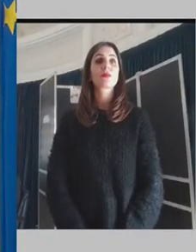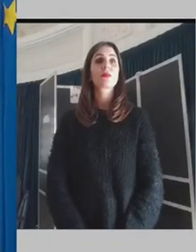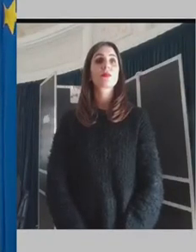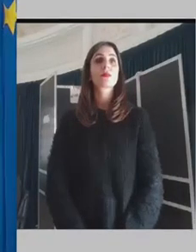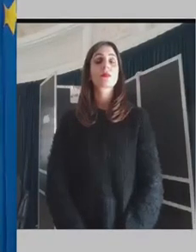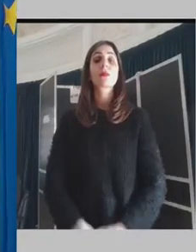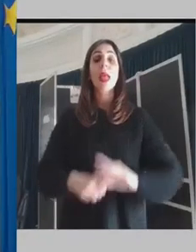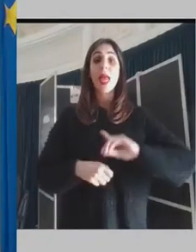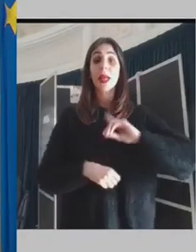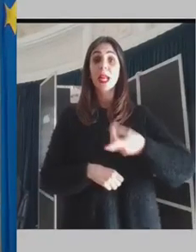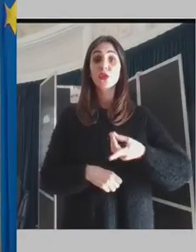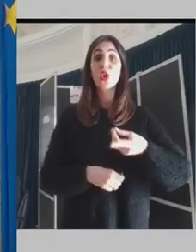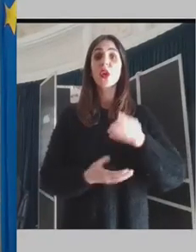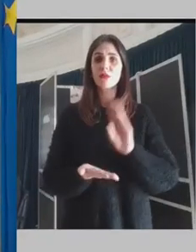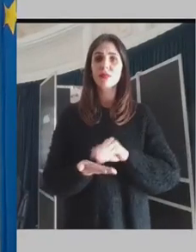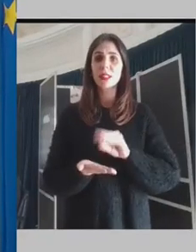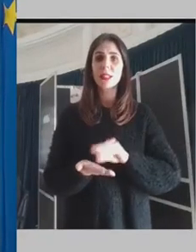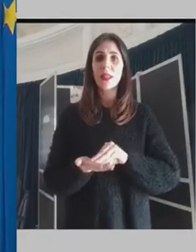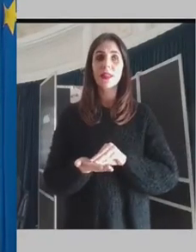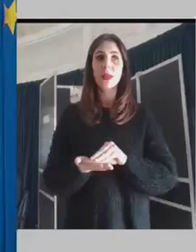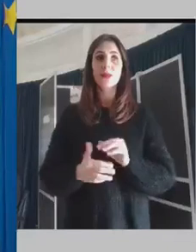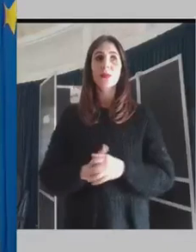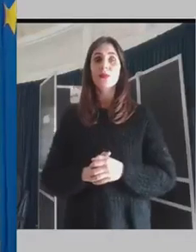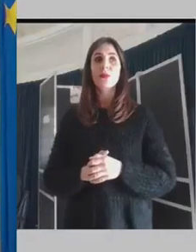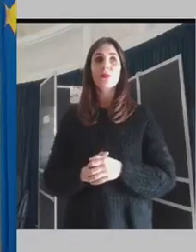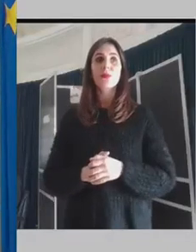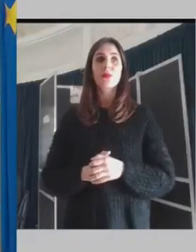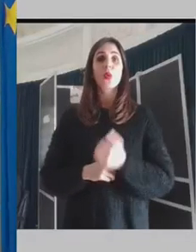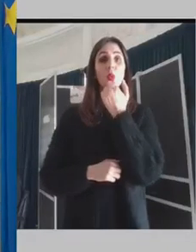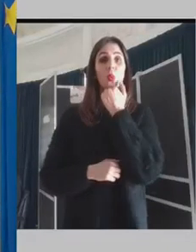No, Grazioli c'è, Gagliardi con De Vivo.